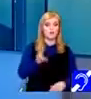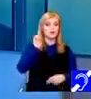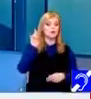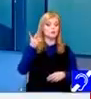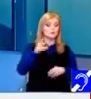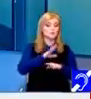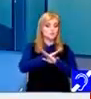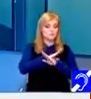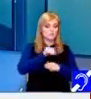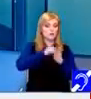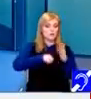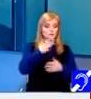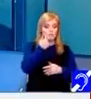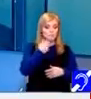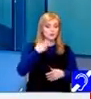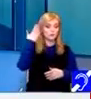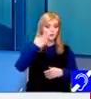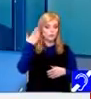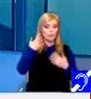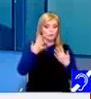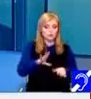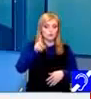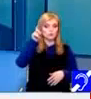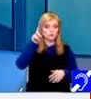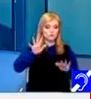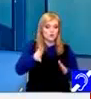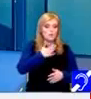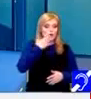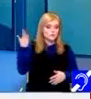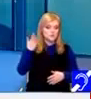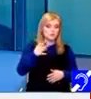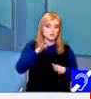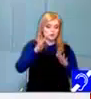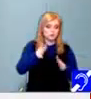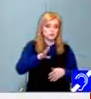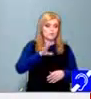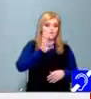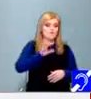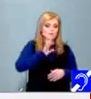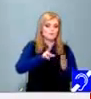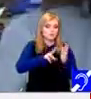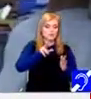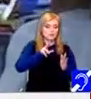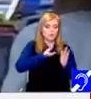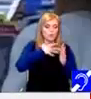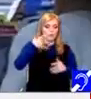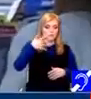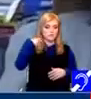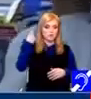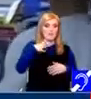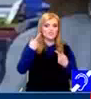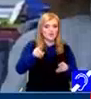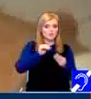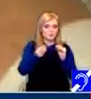Numărul deceselor cauzate de gripă în România a ajuns la 100. Ultima victimă este o femeie de 78 de ani din Alba, care avea și alte probleme